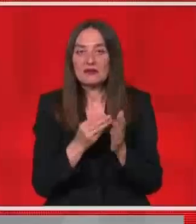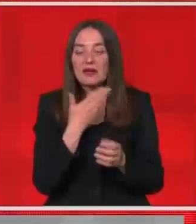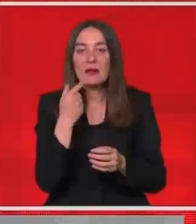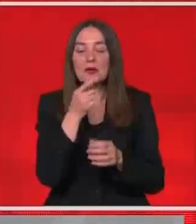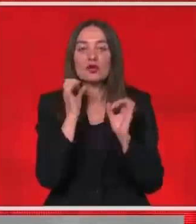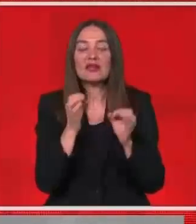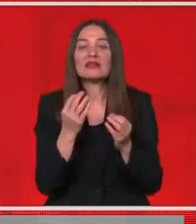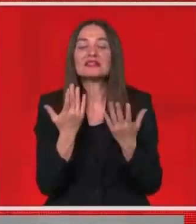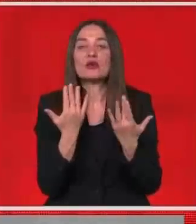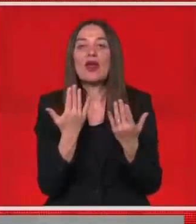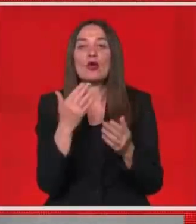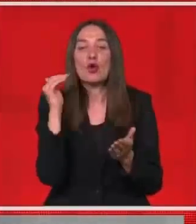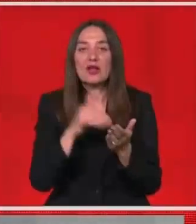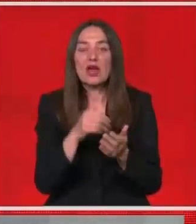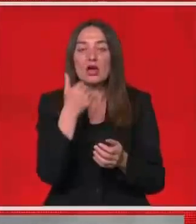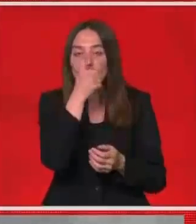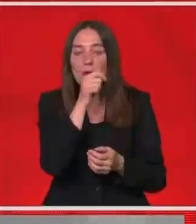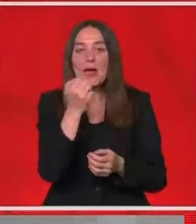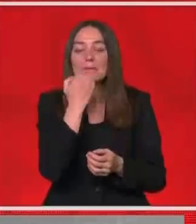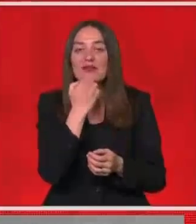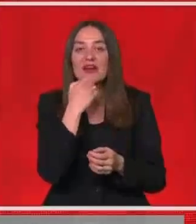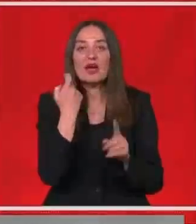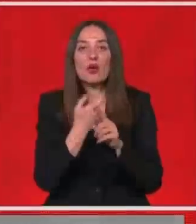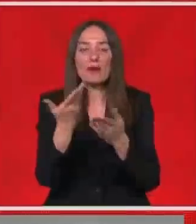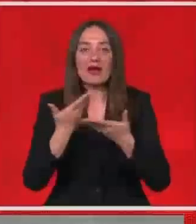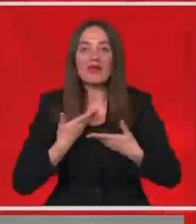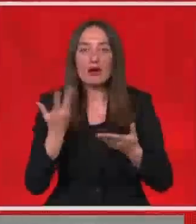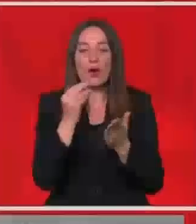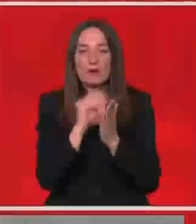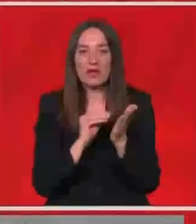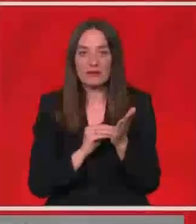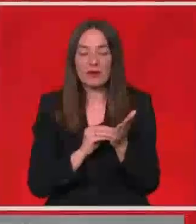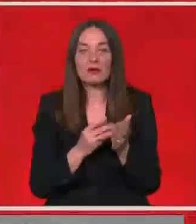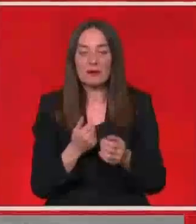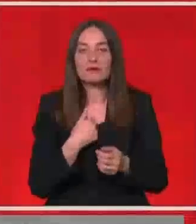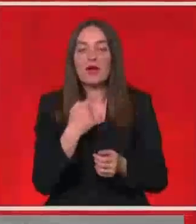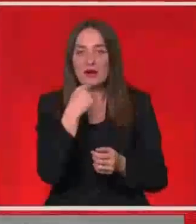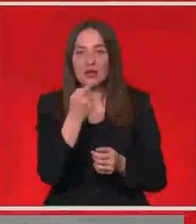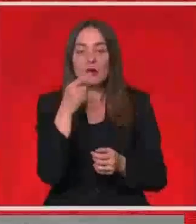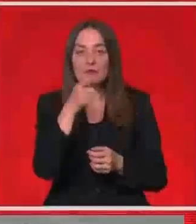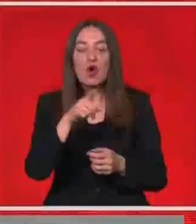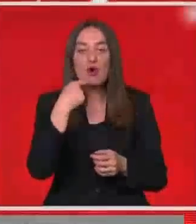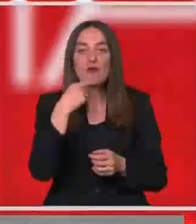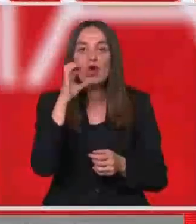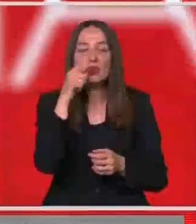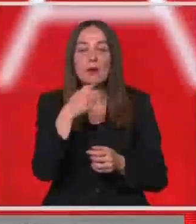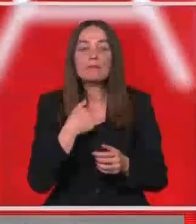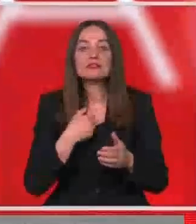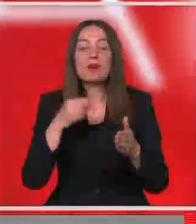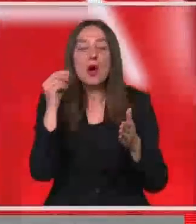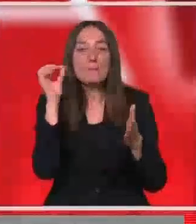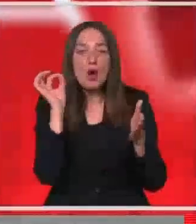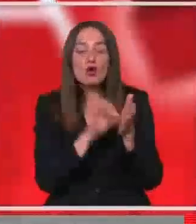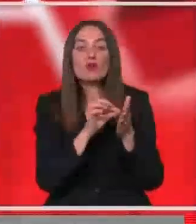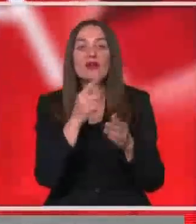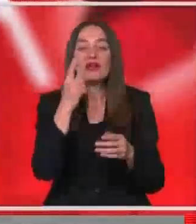sigurno nekoliko hiljada, ono što mi je Privredna komora dala kao podatak. Samo da kažem, to govori o tome da smo pogodili suštinu problema.